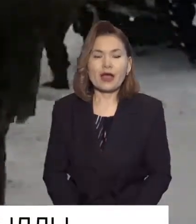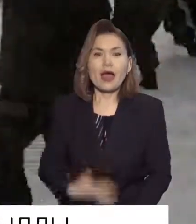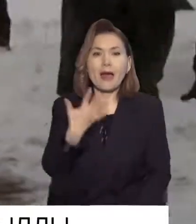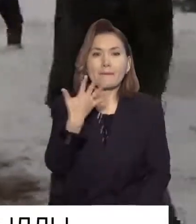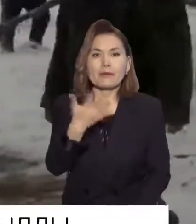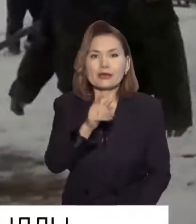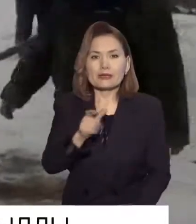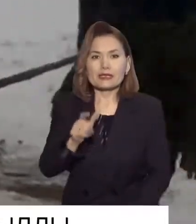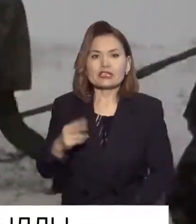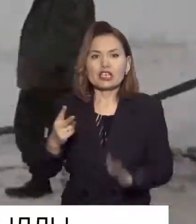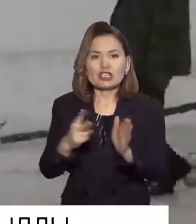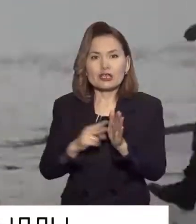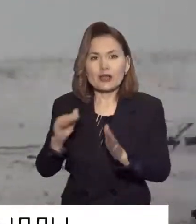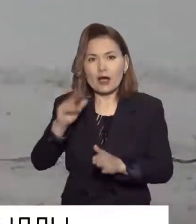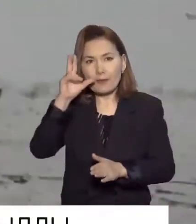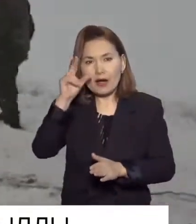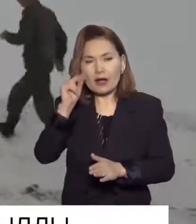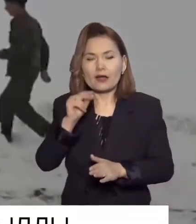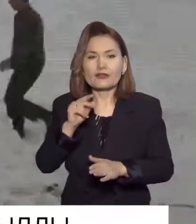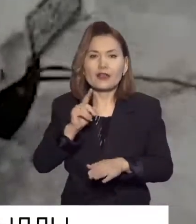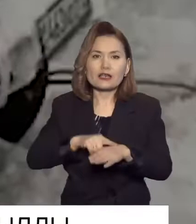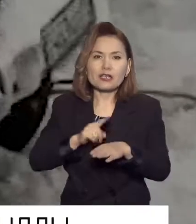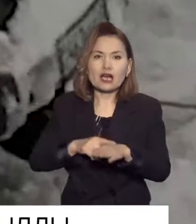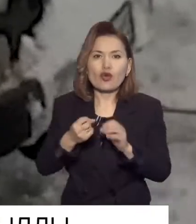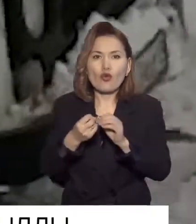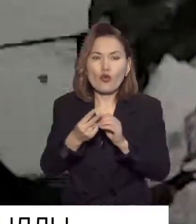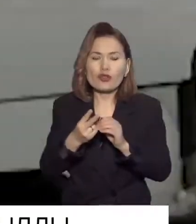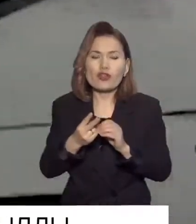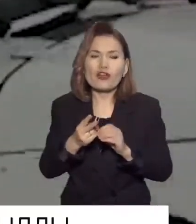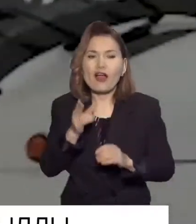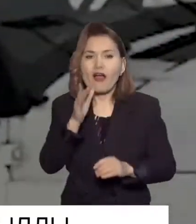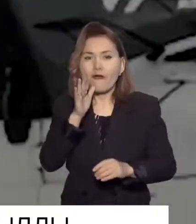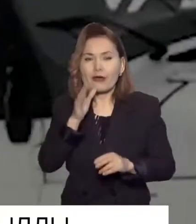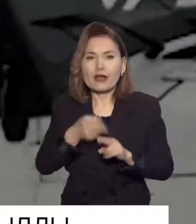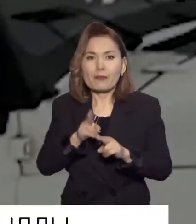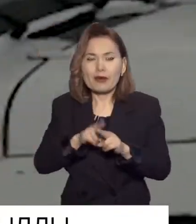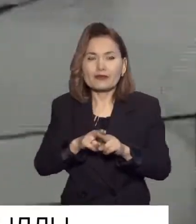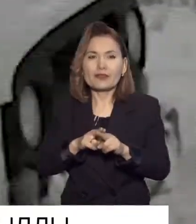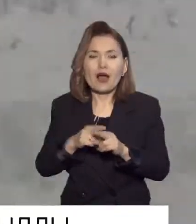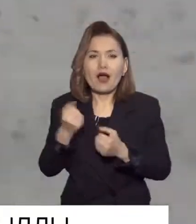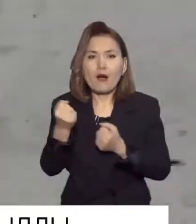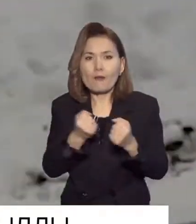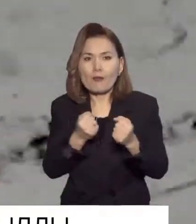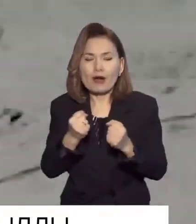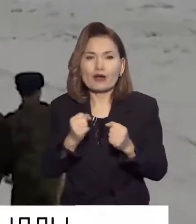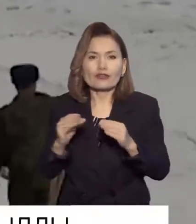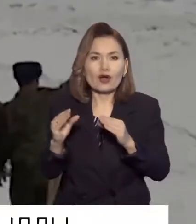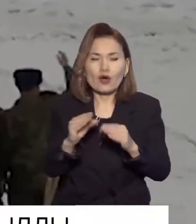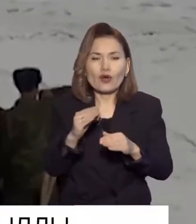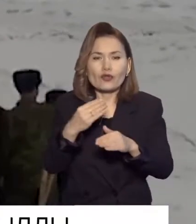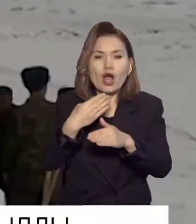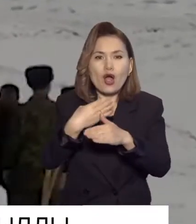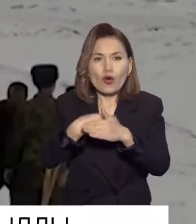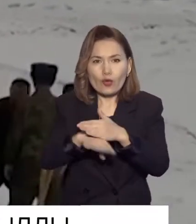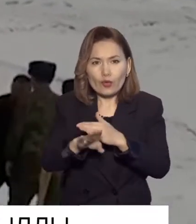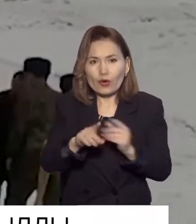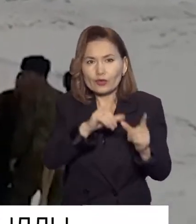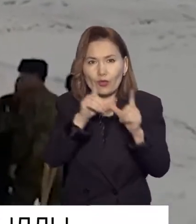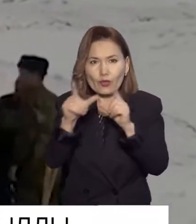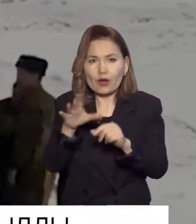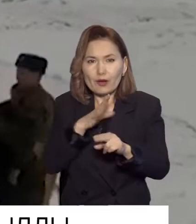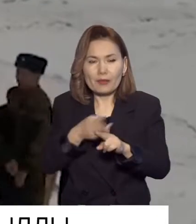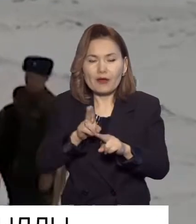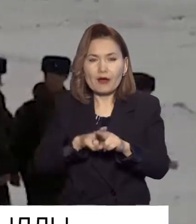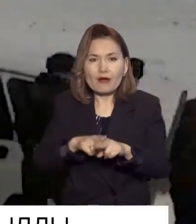Бес адам 7 ақпан күні сағат 12-лер шамасында жеңіл автокөлікпен Егізқара ауылынан Ынталы елді мекеніне жолға шыққан. Алайда